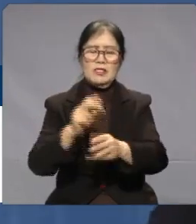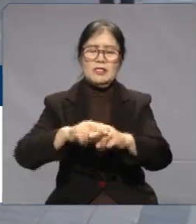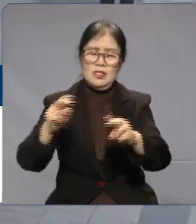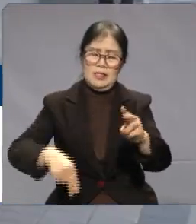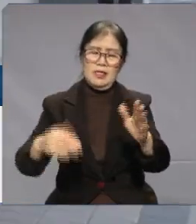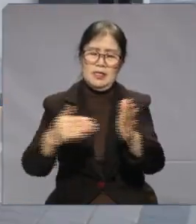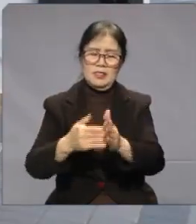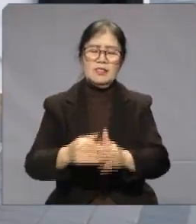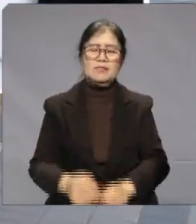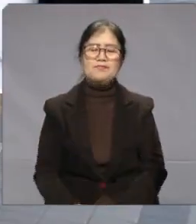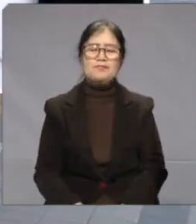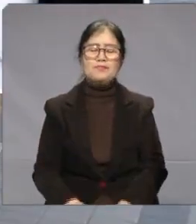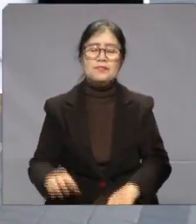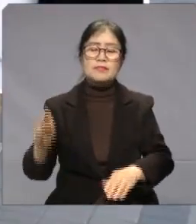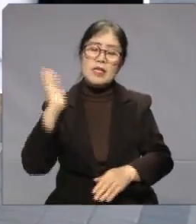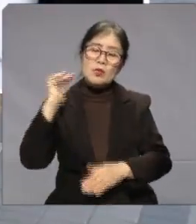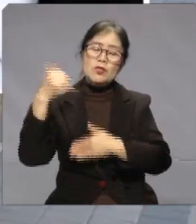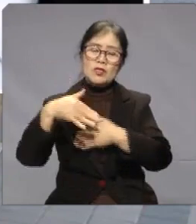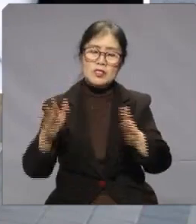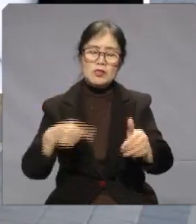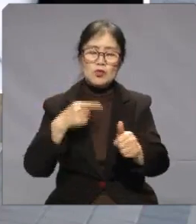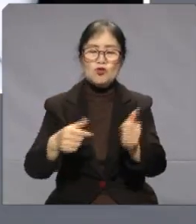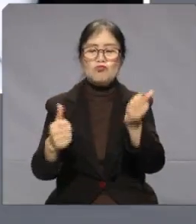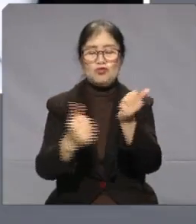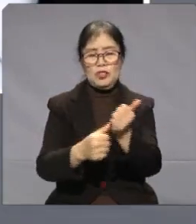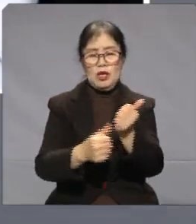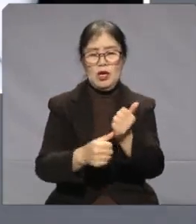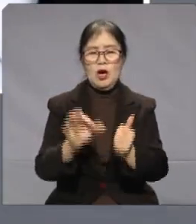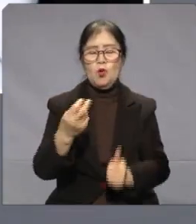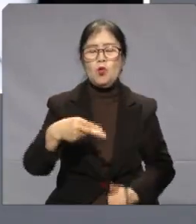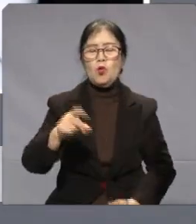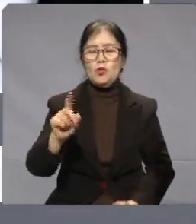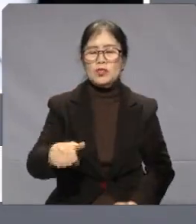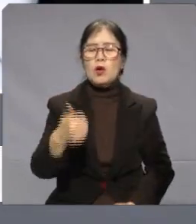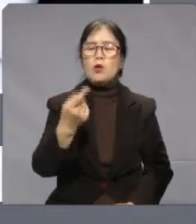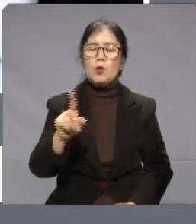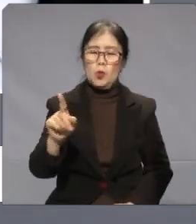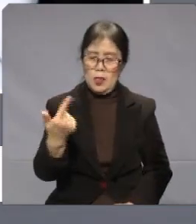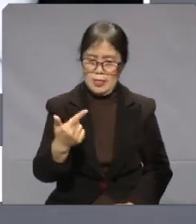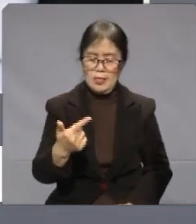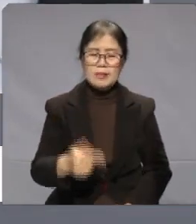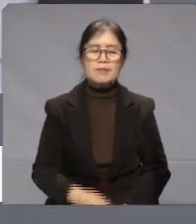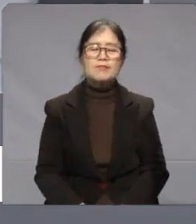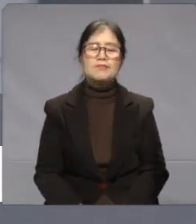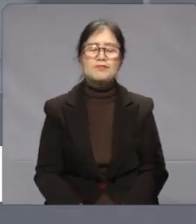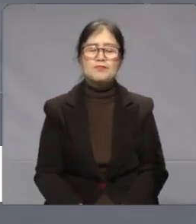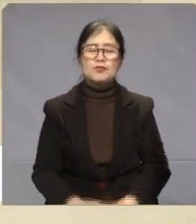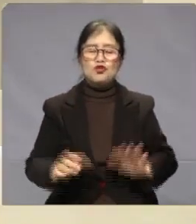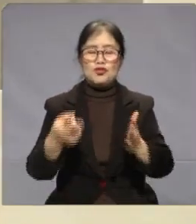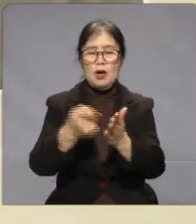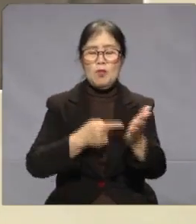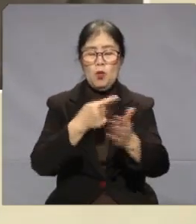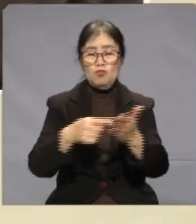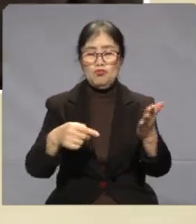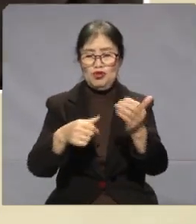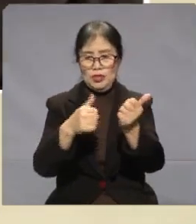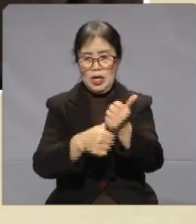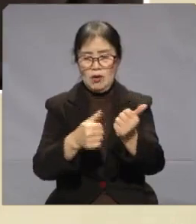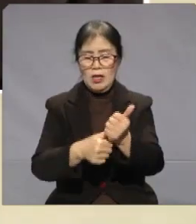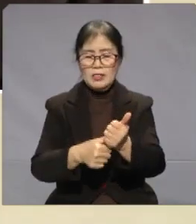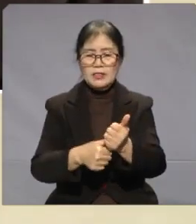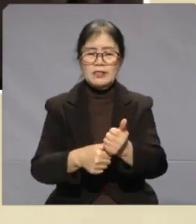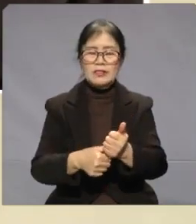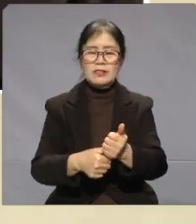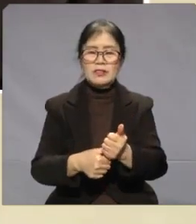됐습니다 대통령실은 교육부차관 오석 대실 교육비 국가 보험부 차관은 제